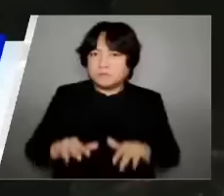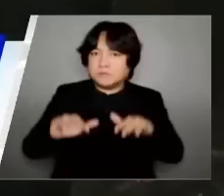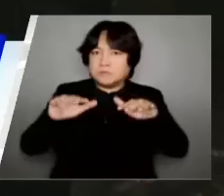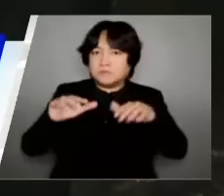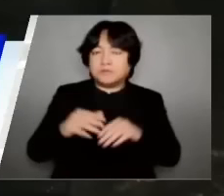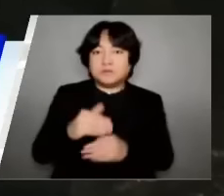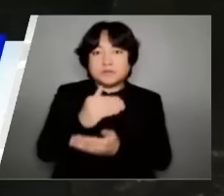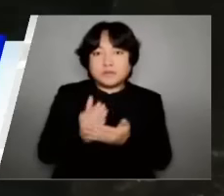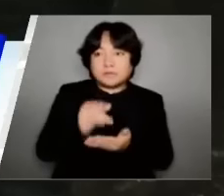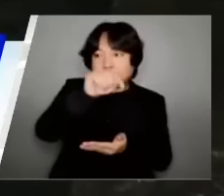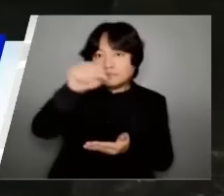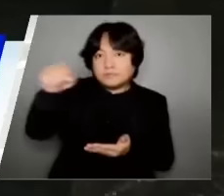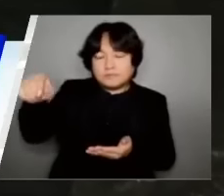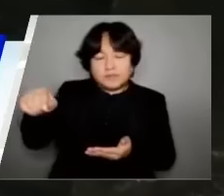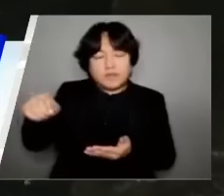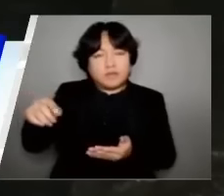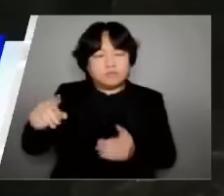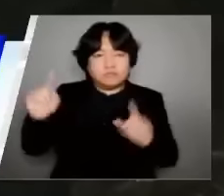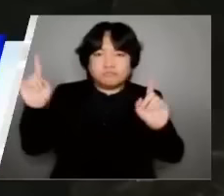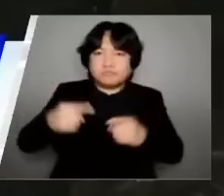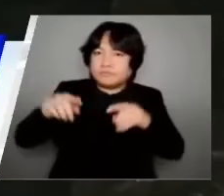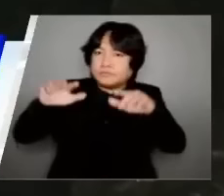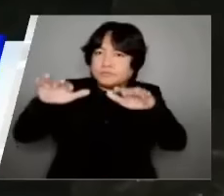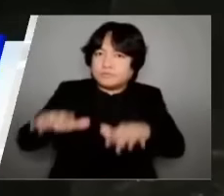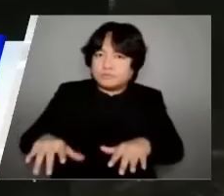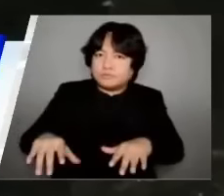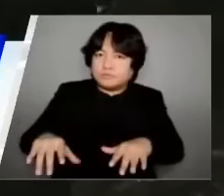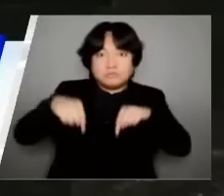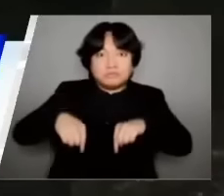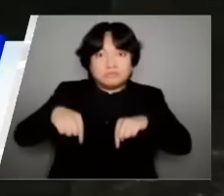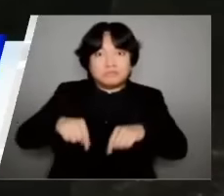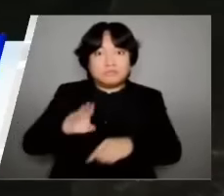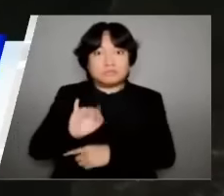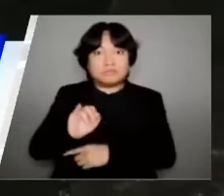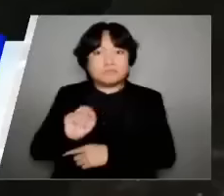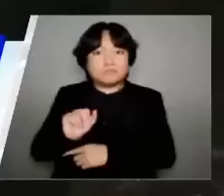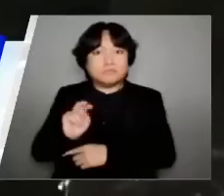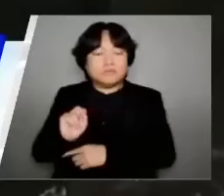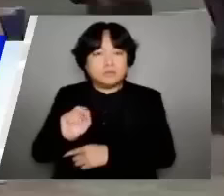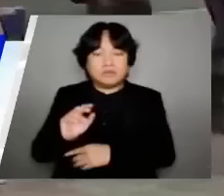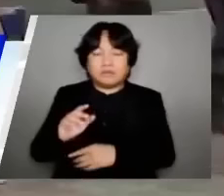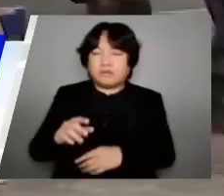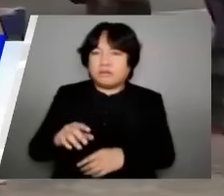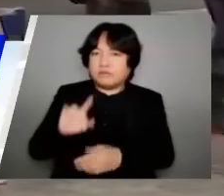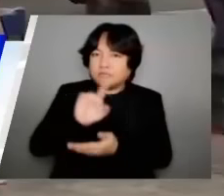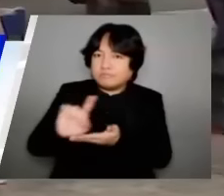ulan, dito tumatagal daw ng linggo, minsan pang-araw, umaabot ng buwan.